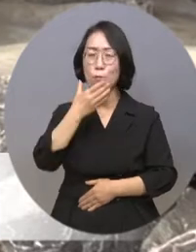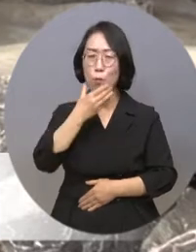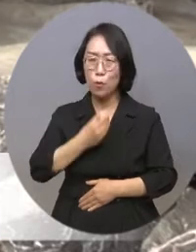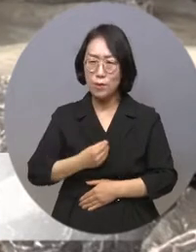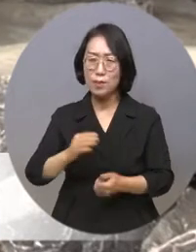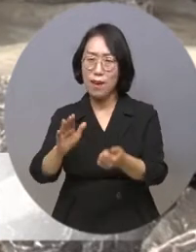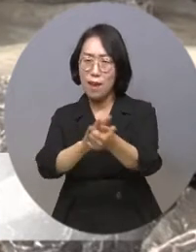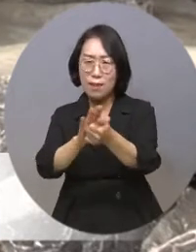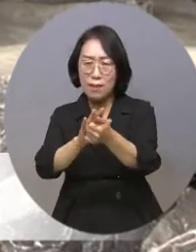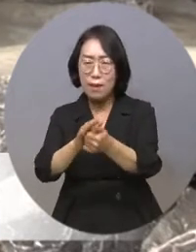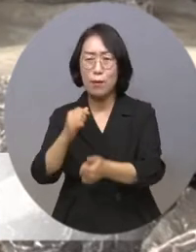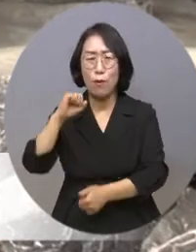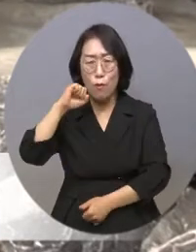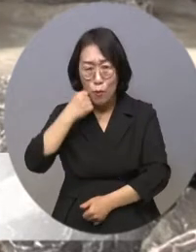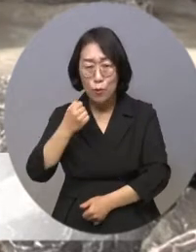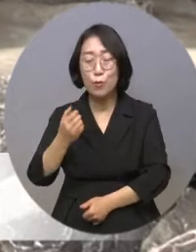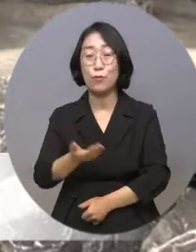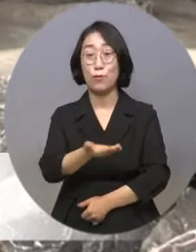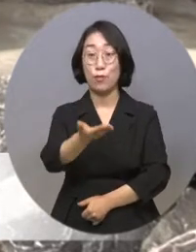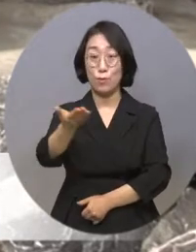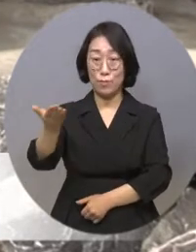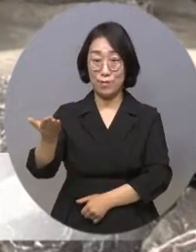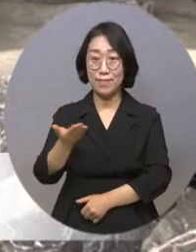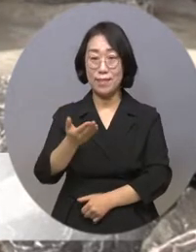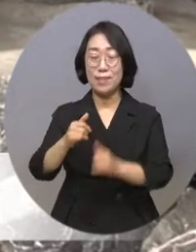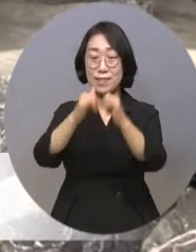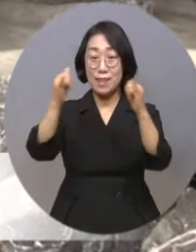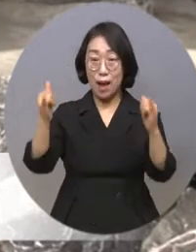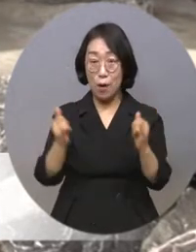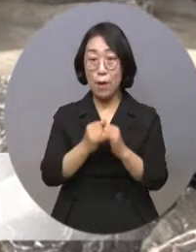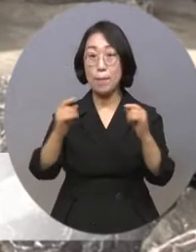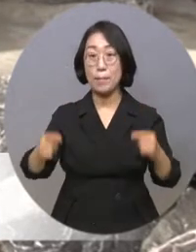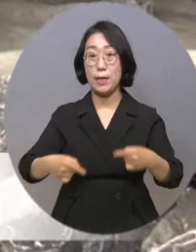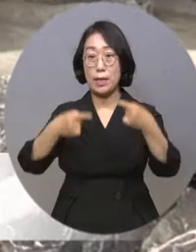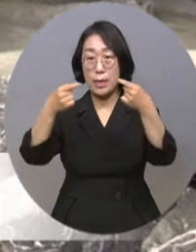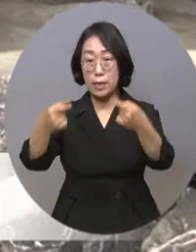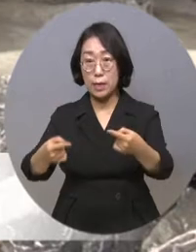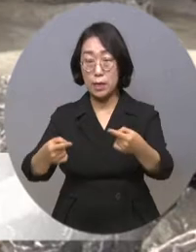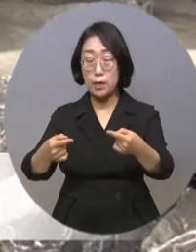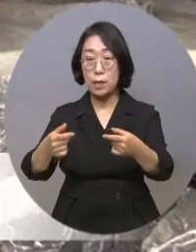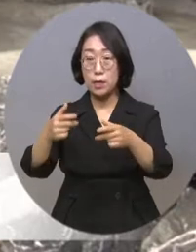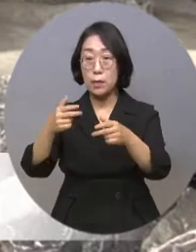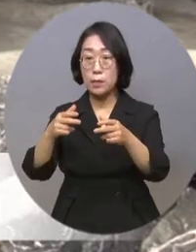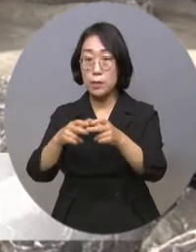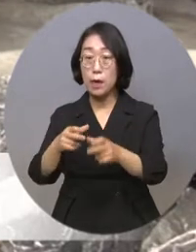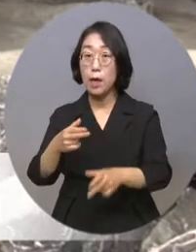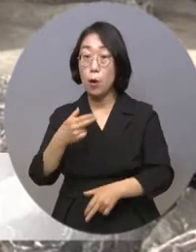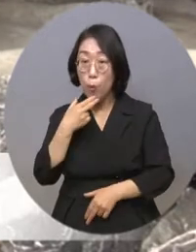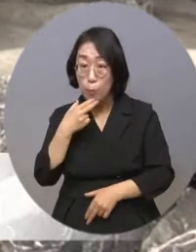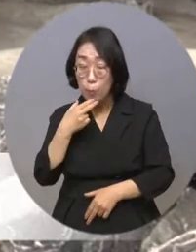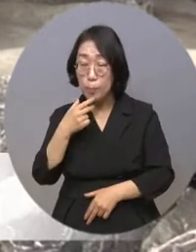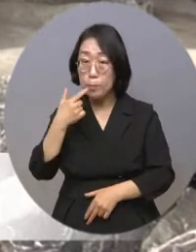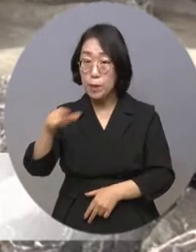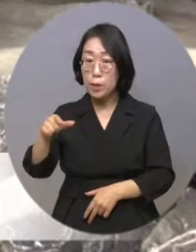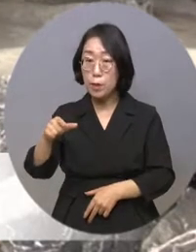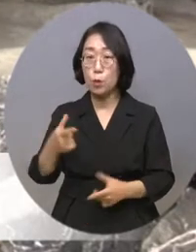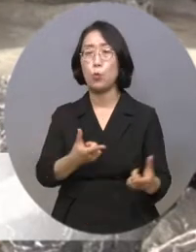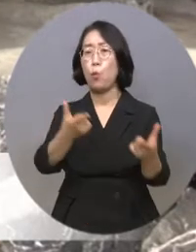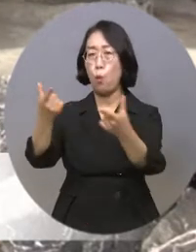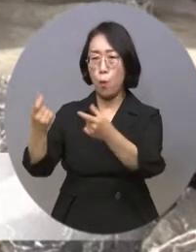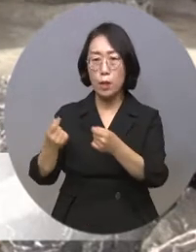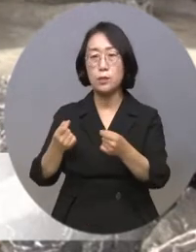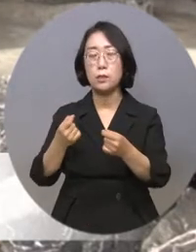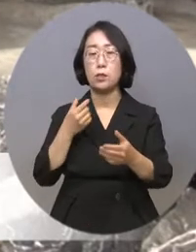복지사각지대에 놓여있던 우리 장애인들이 사회에 나와서 함께 비장애인과 문화 향후를 키울 수 있는